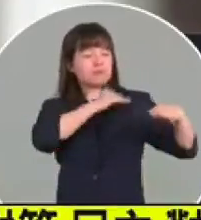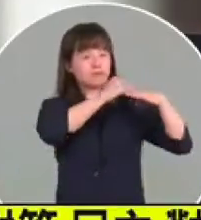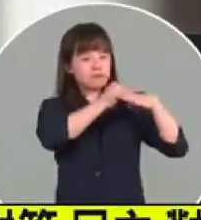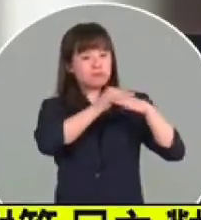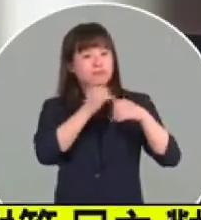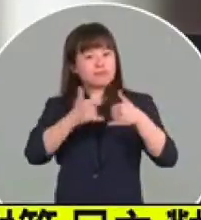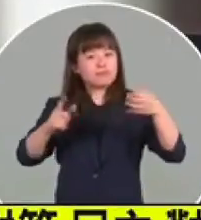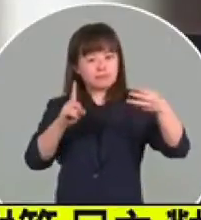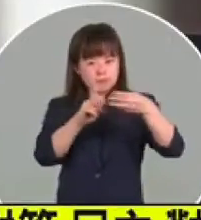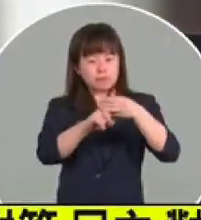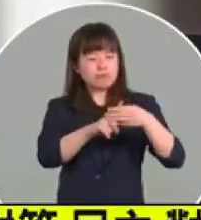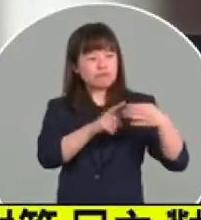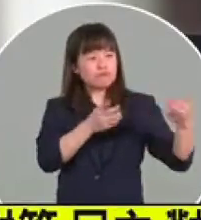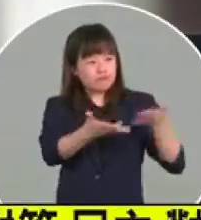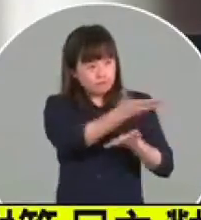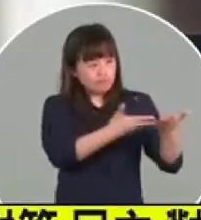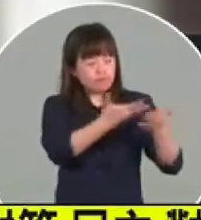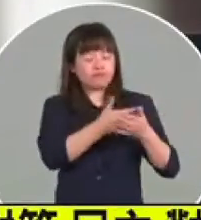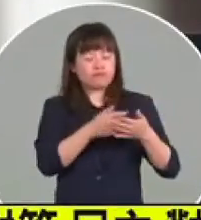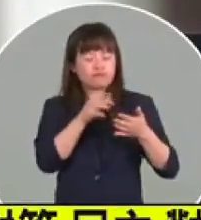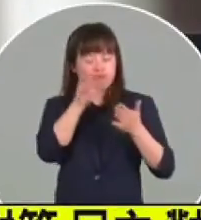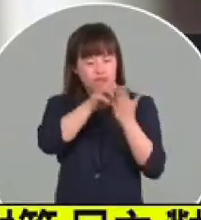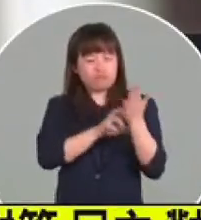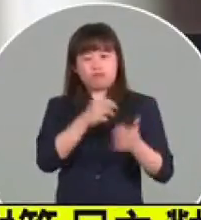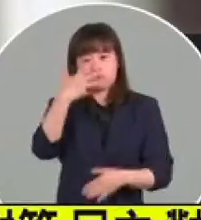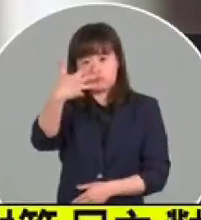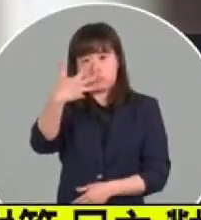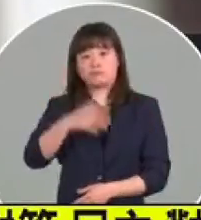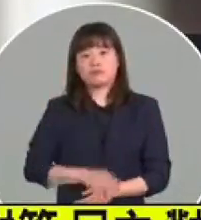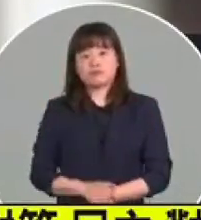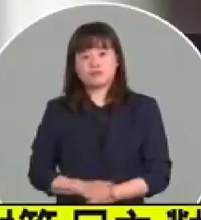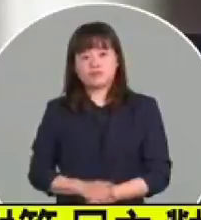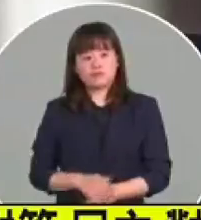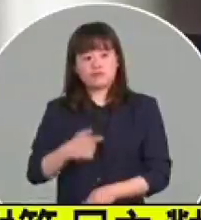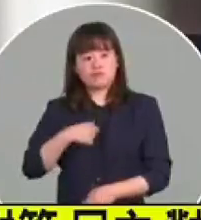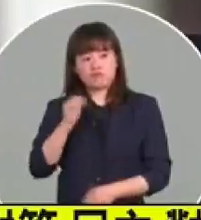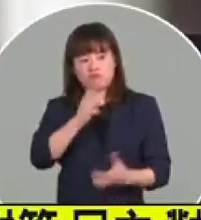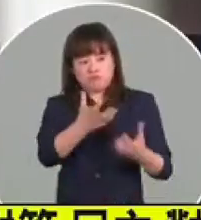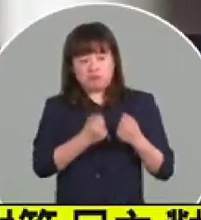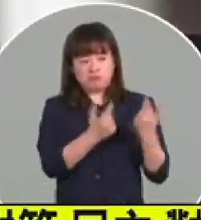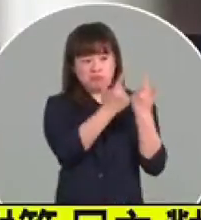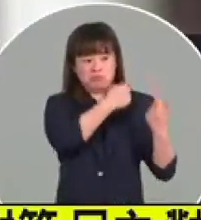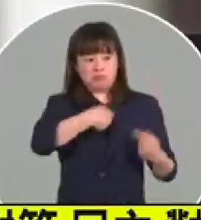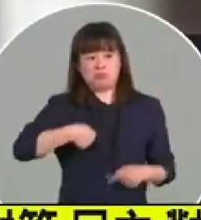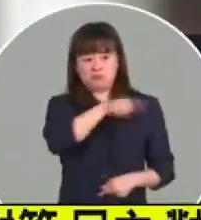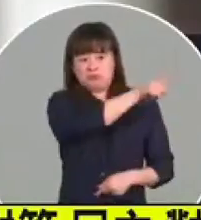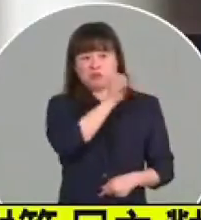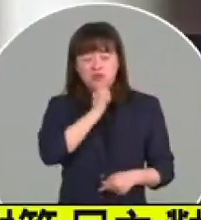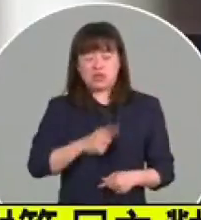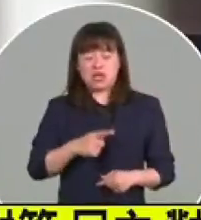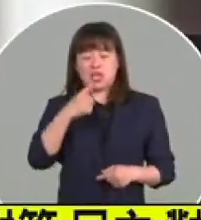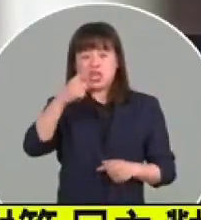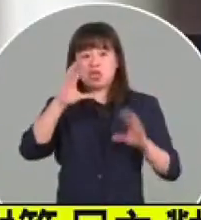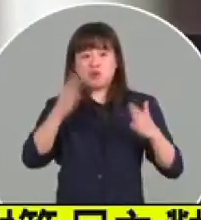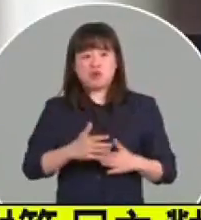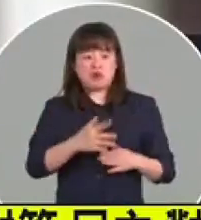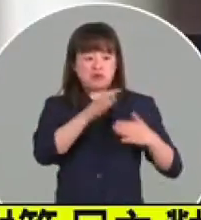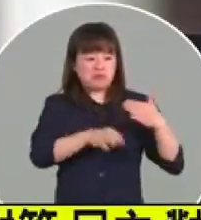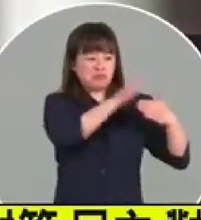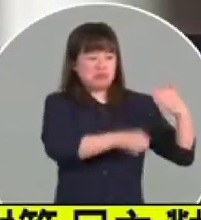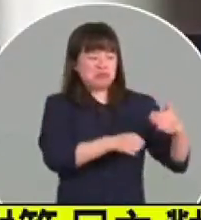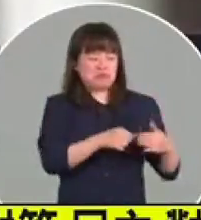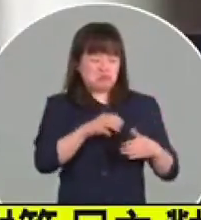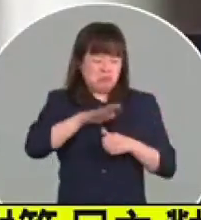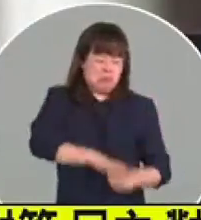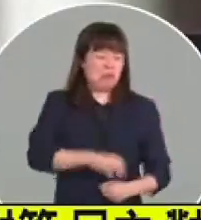对等、民主、对话这八个字。我们不会接受北京当局以一国两制矮